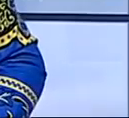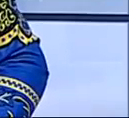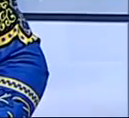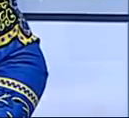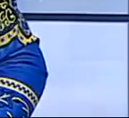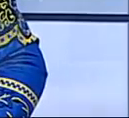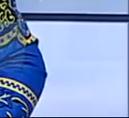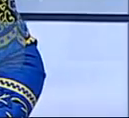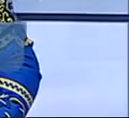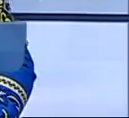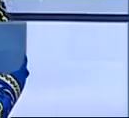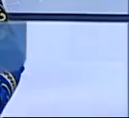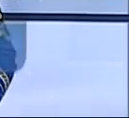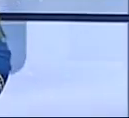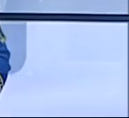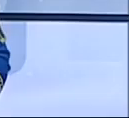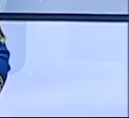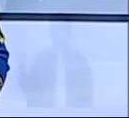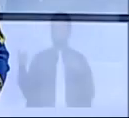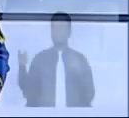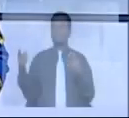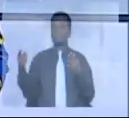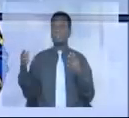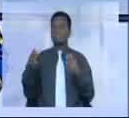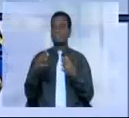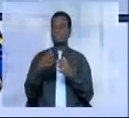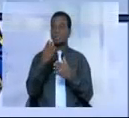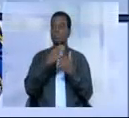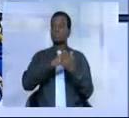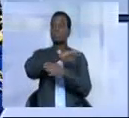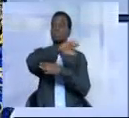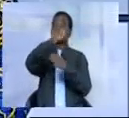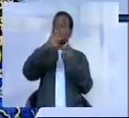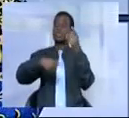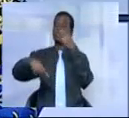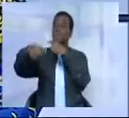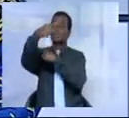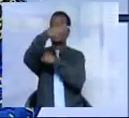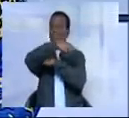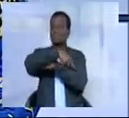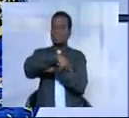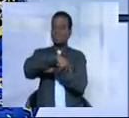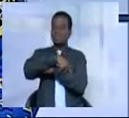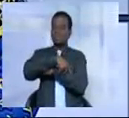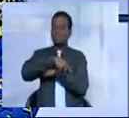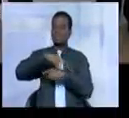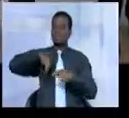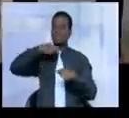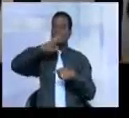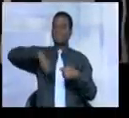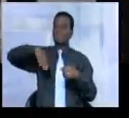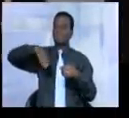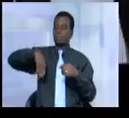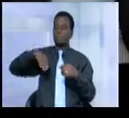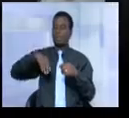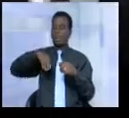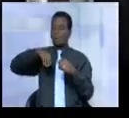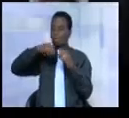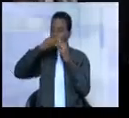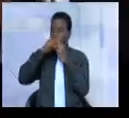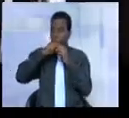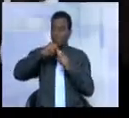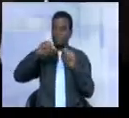membres de la communauté économique des États de l'Afrique de l'Ouest au centre des échanges. Awa Touré. Autour du président